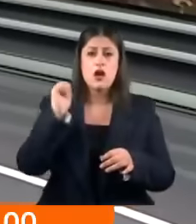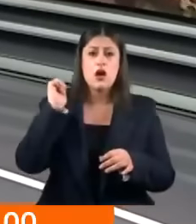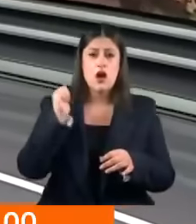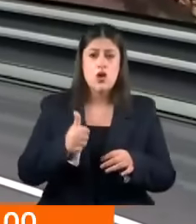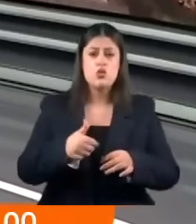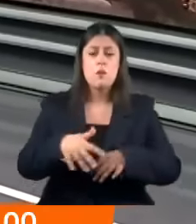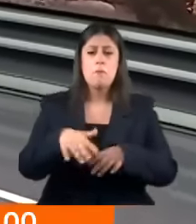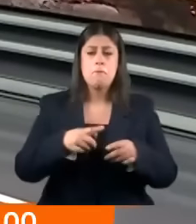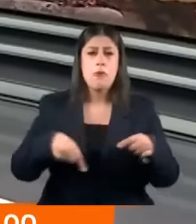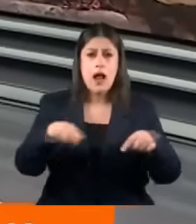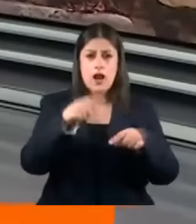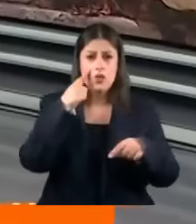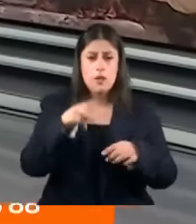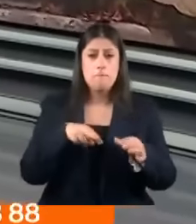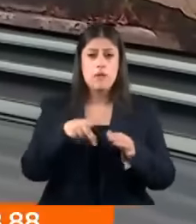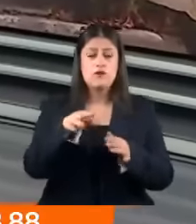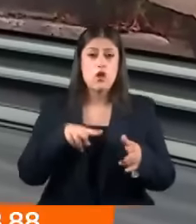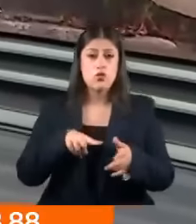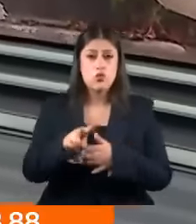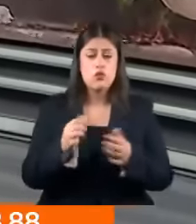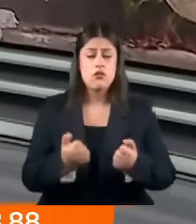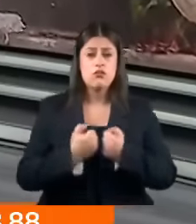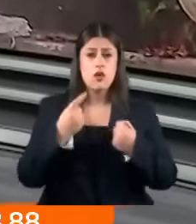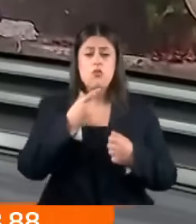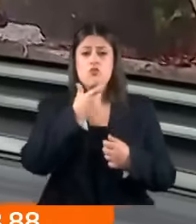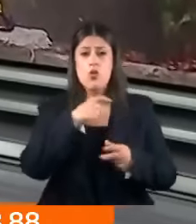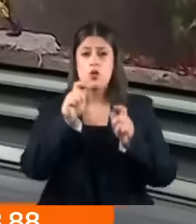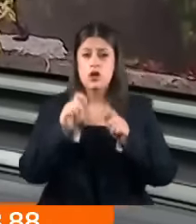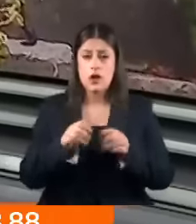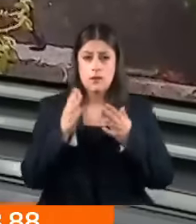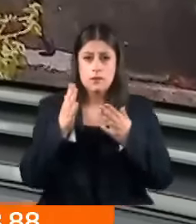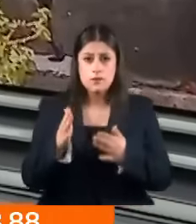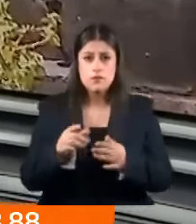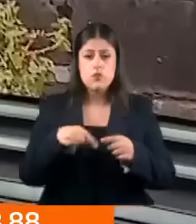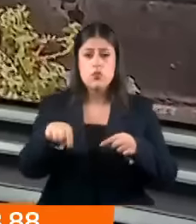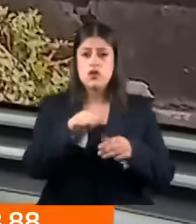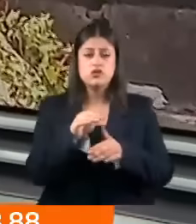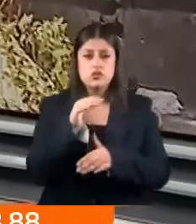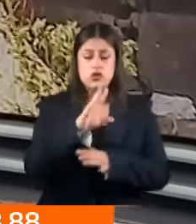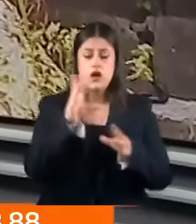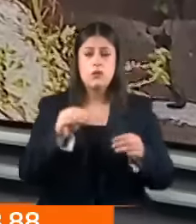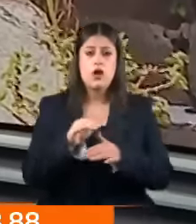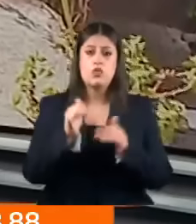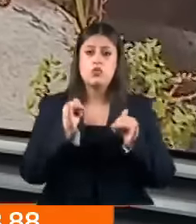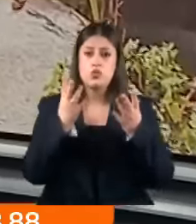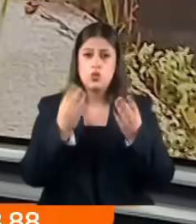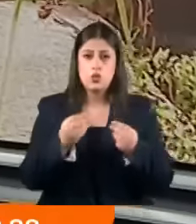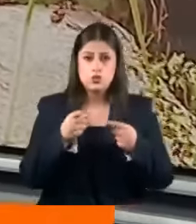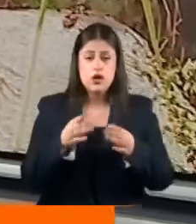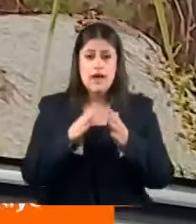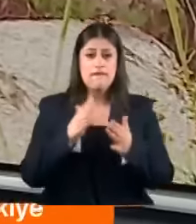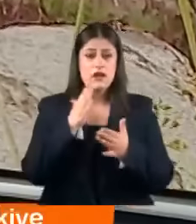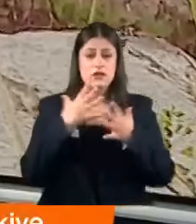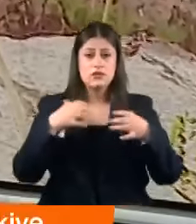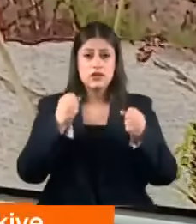mahallenin geçtiği merdivenli yola dev bir boru döşedi. Bölgede oturanların hayatı kabusa döndü. Çünkü onlar için evlerine sağ salim